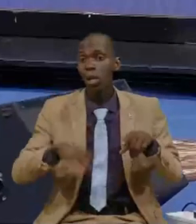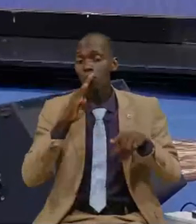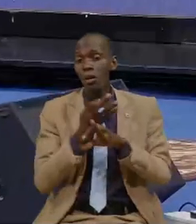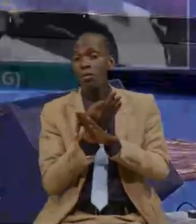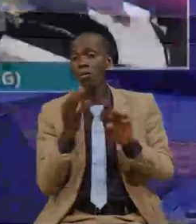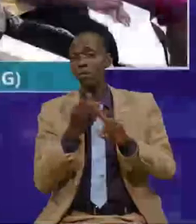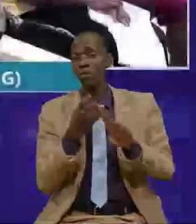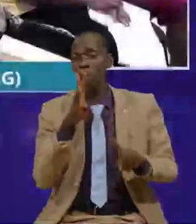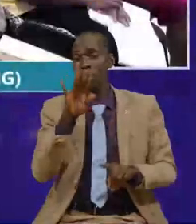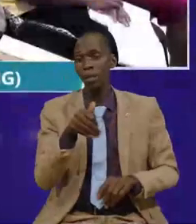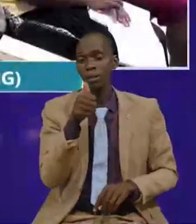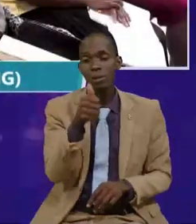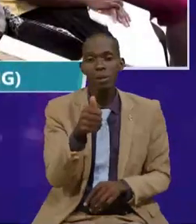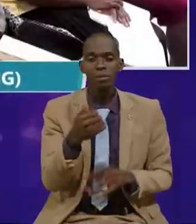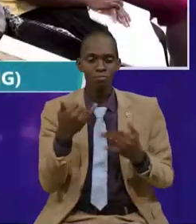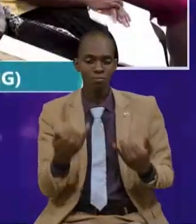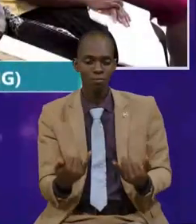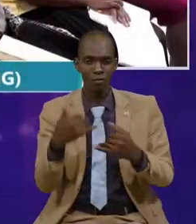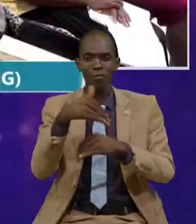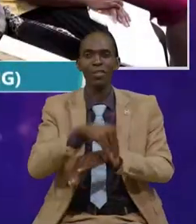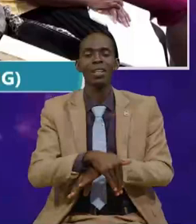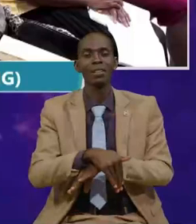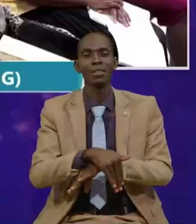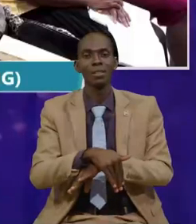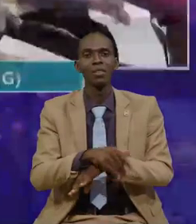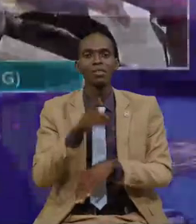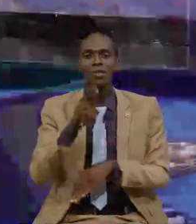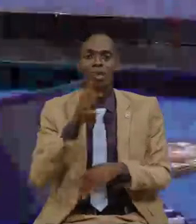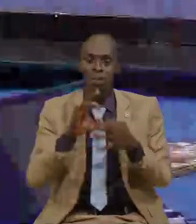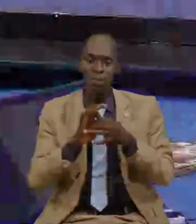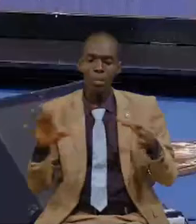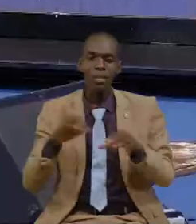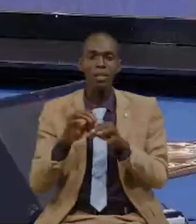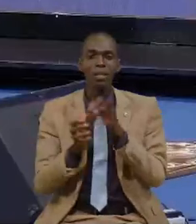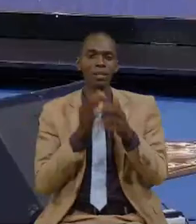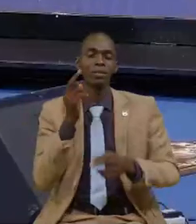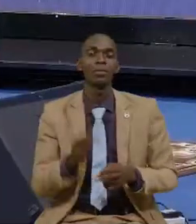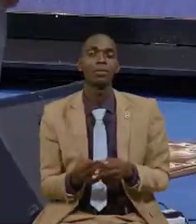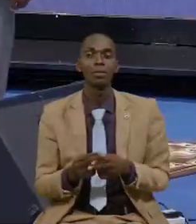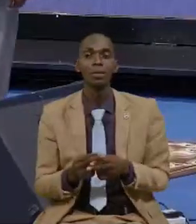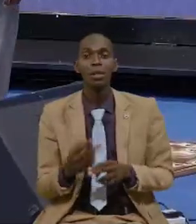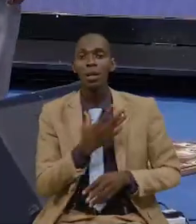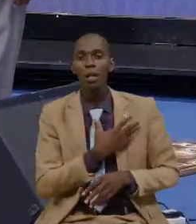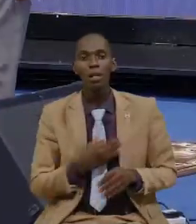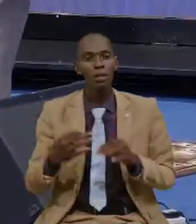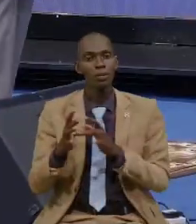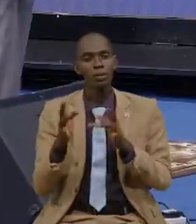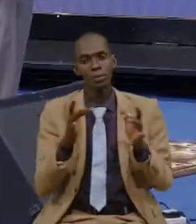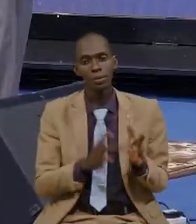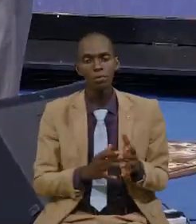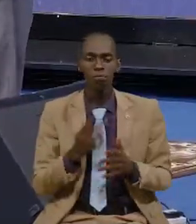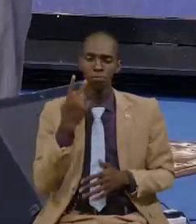La chose d'avec, vous ne pouvez pas vous rompre, vous ne pouvez pas rompre vous-même. Ce soir, vous êtes